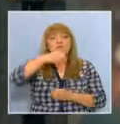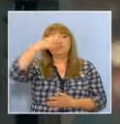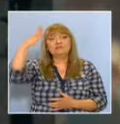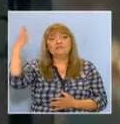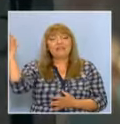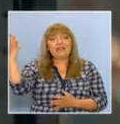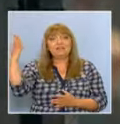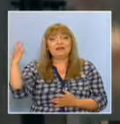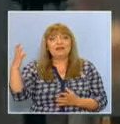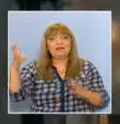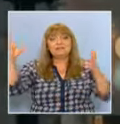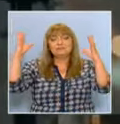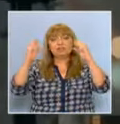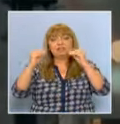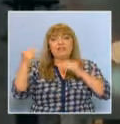смръщения ден,